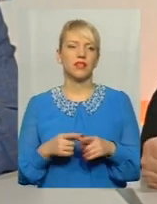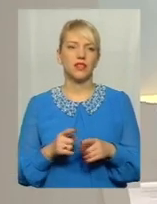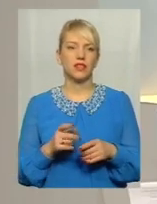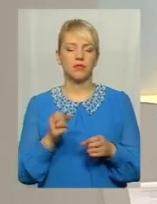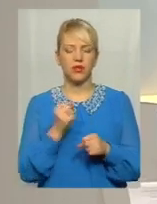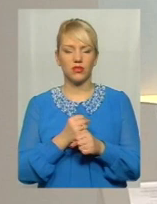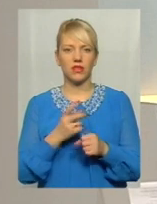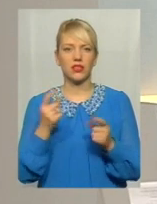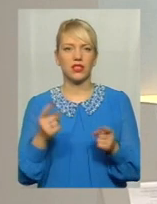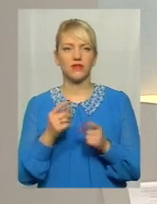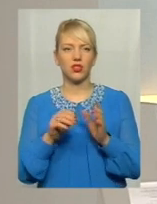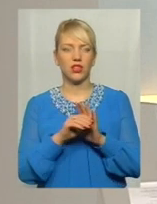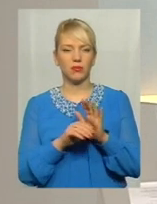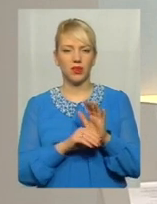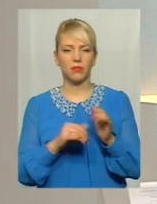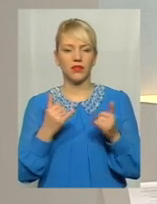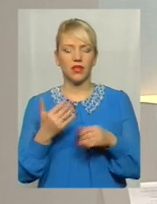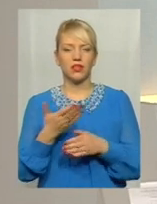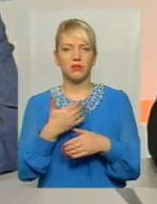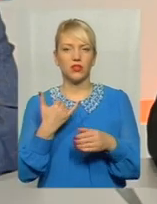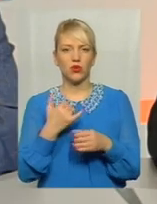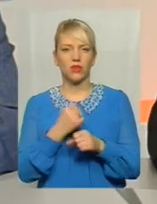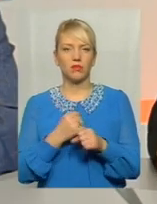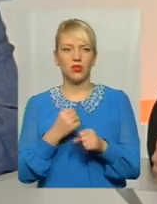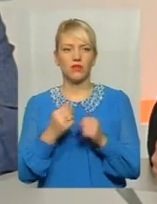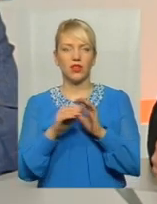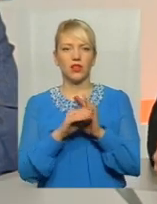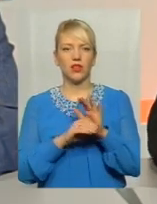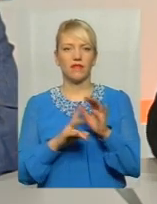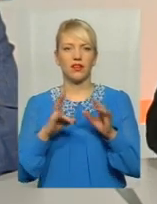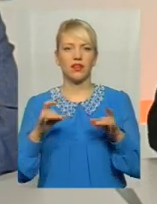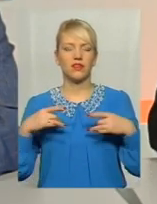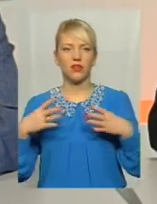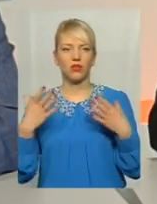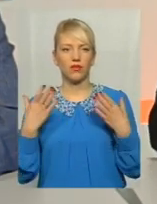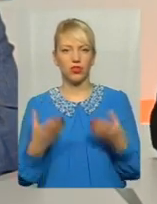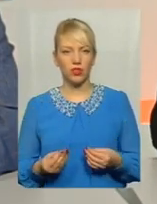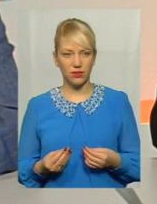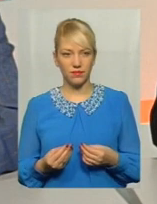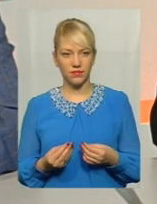звичайними графіками. Зараз ми сьогодні з ними відпрацювали графіки на святкові дні. Тобто